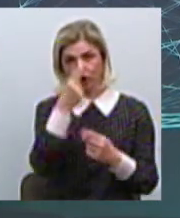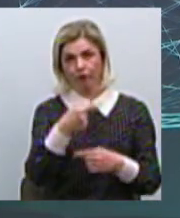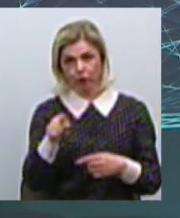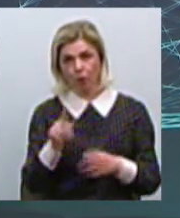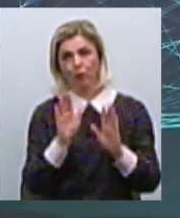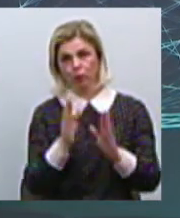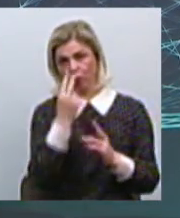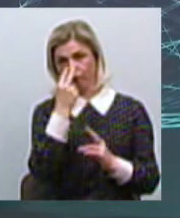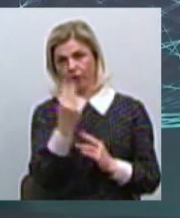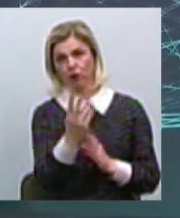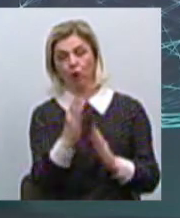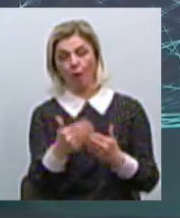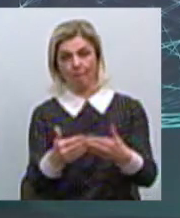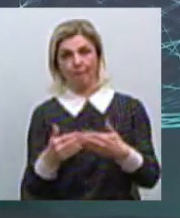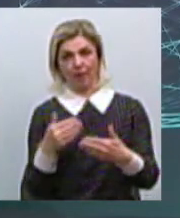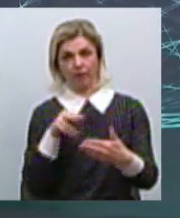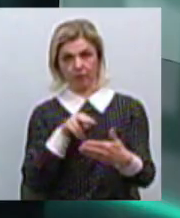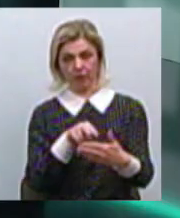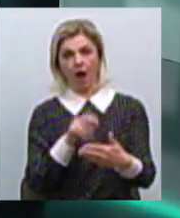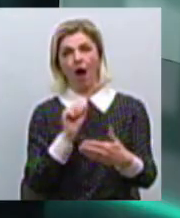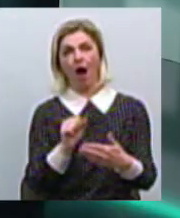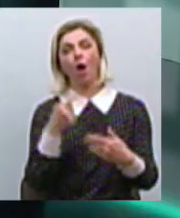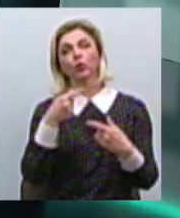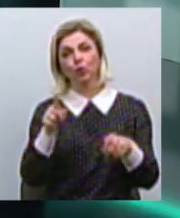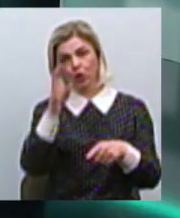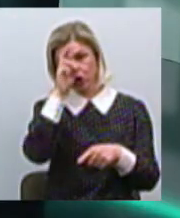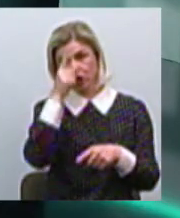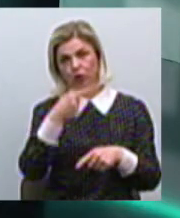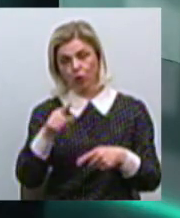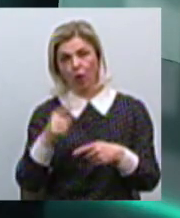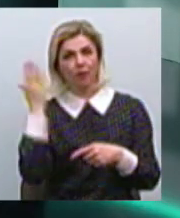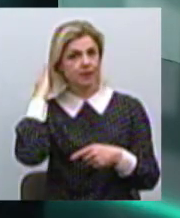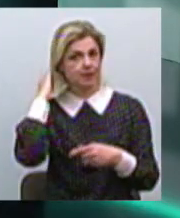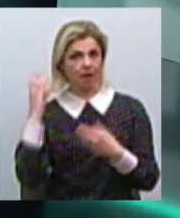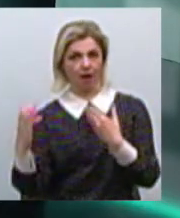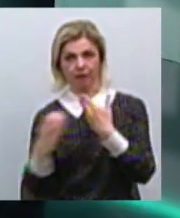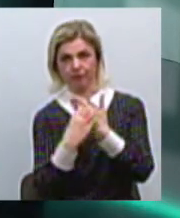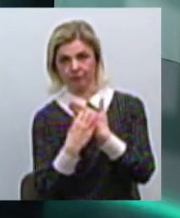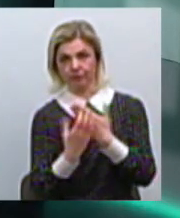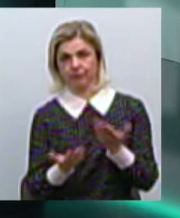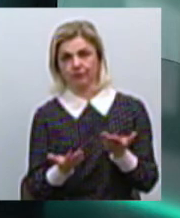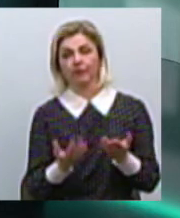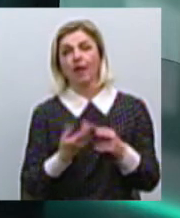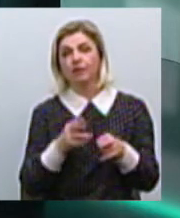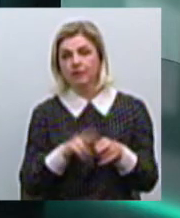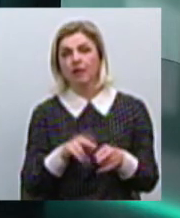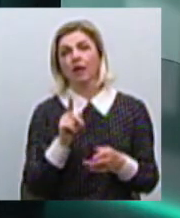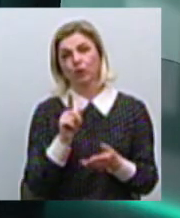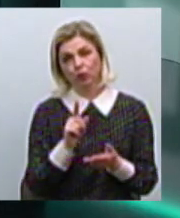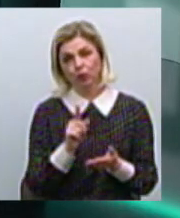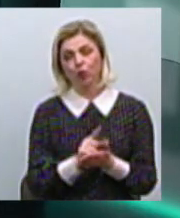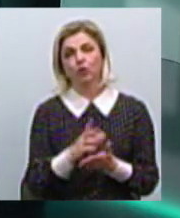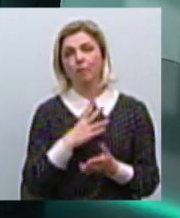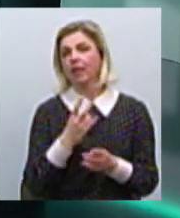тільки спереду, а у причепа інший державний номер, який тільки ззаду можна побачити. Тому це, ну, мабуть,